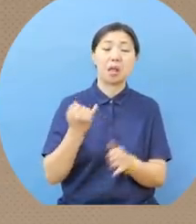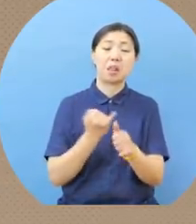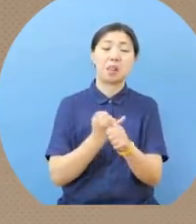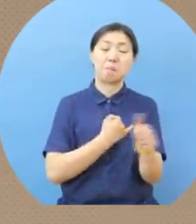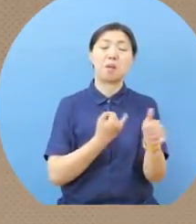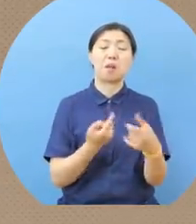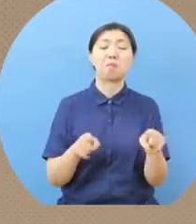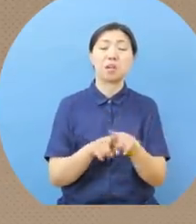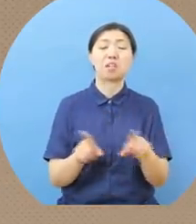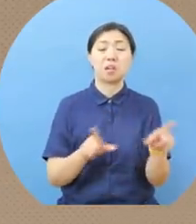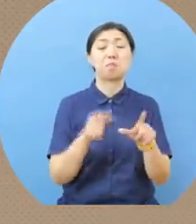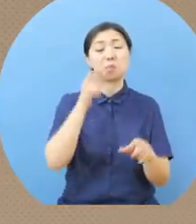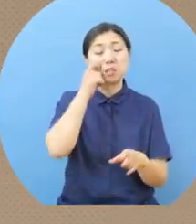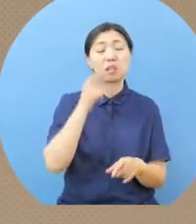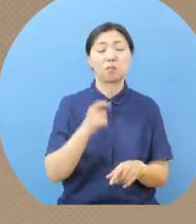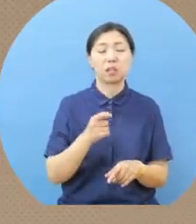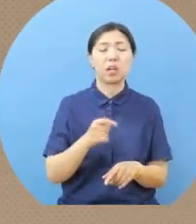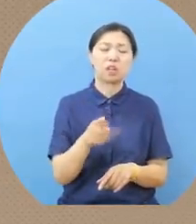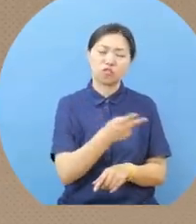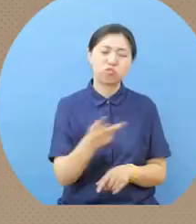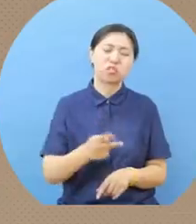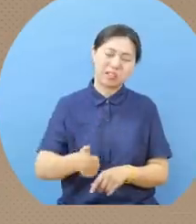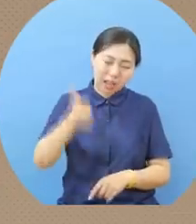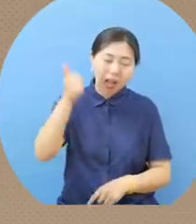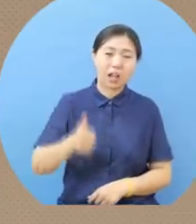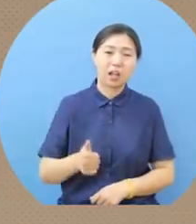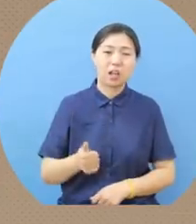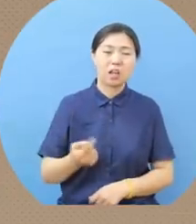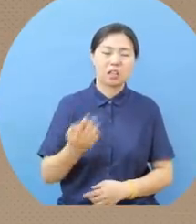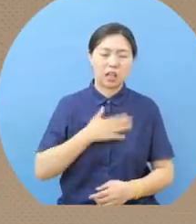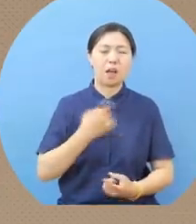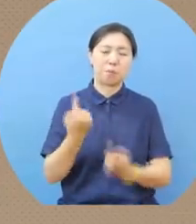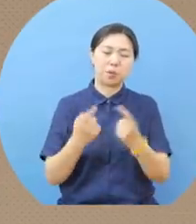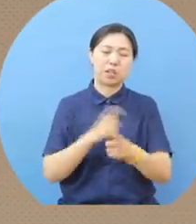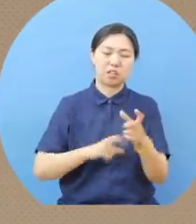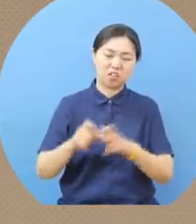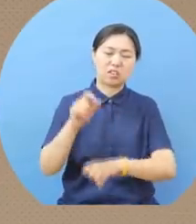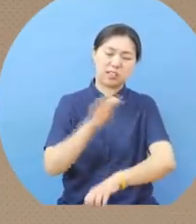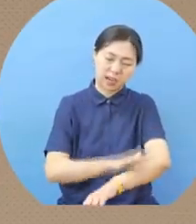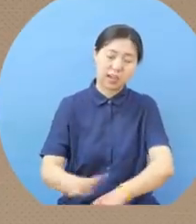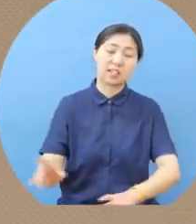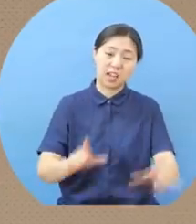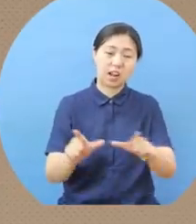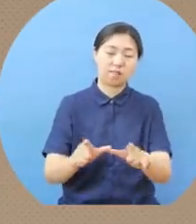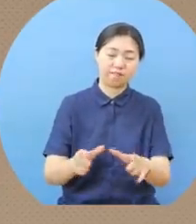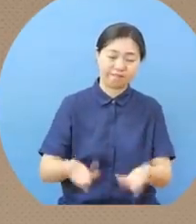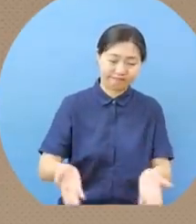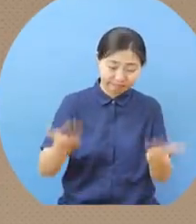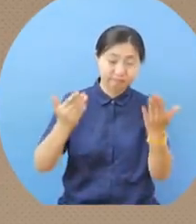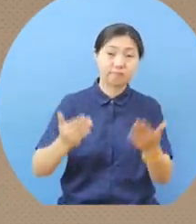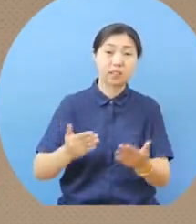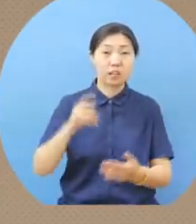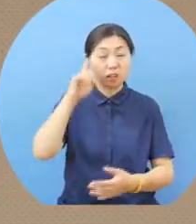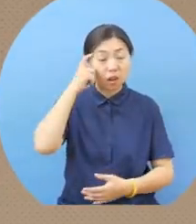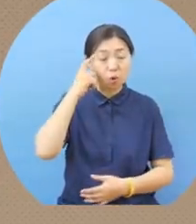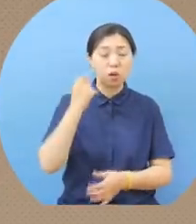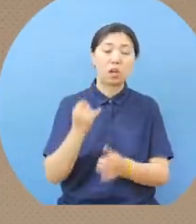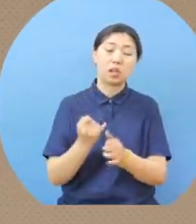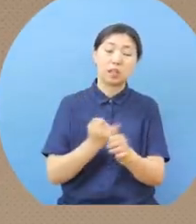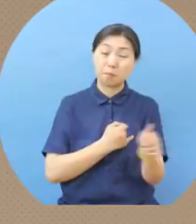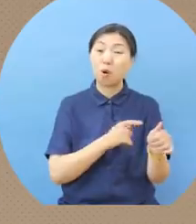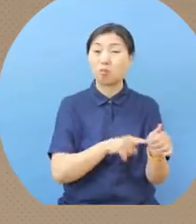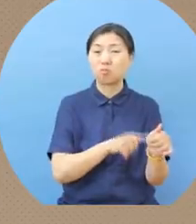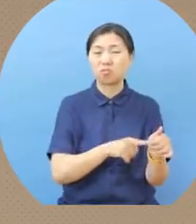못사서 너희들 그런거라 그래도 너는 나보다 낱낱 따라 보단 잘 산다 아 이렇게 딱 생각해서